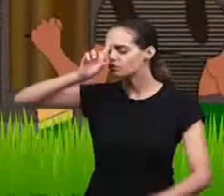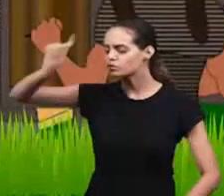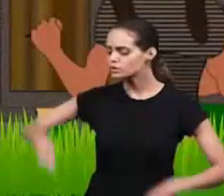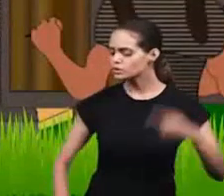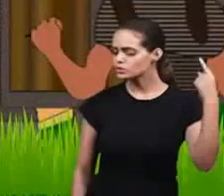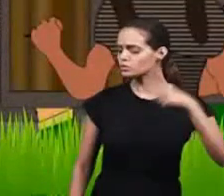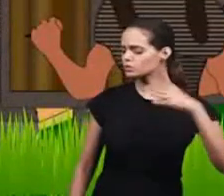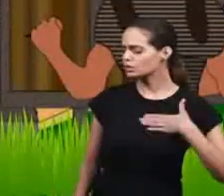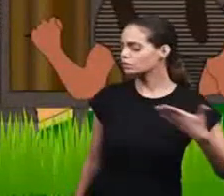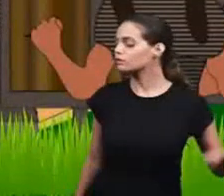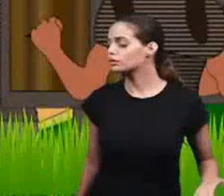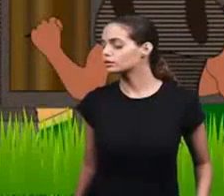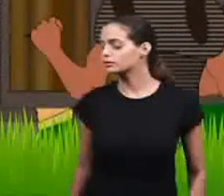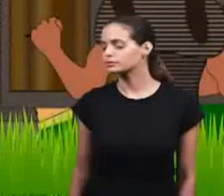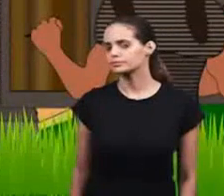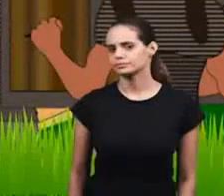heraus.